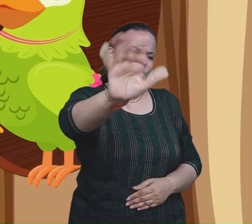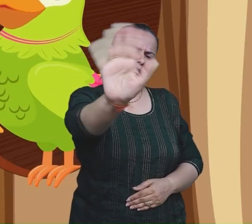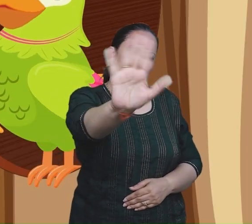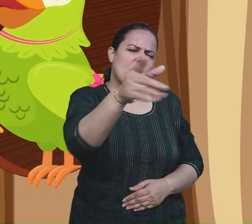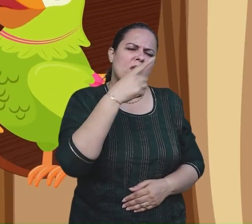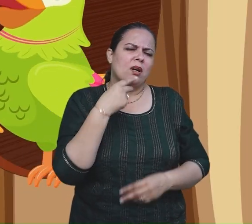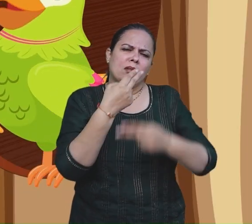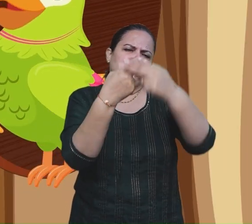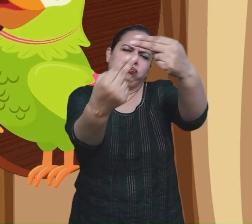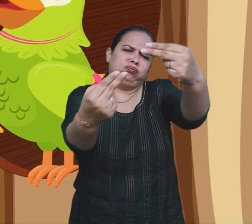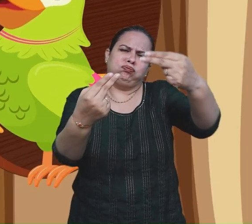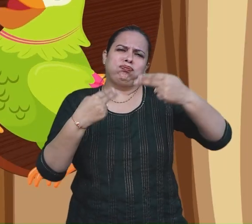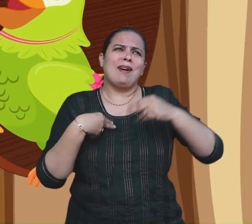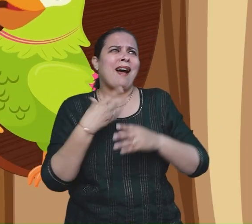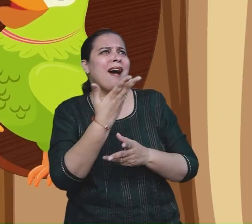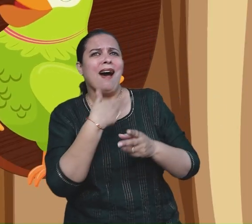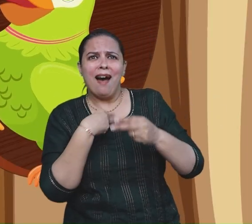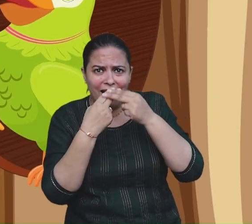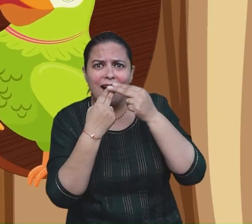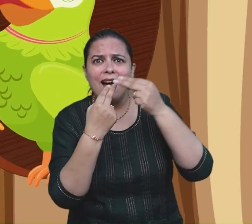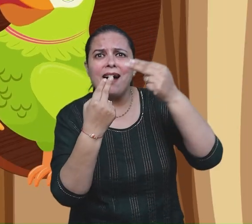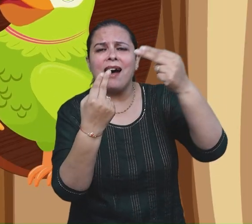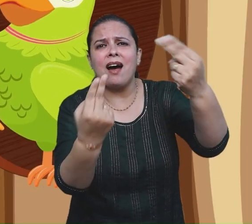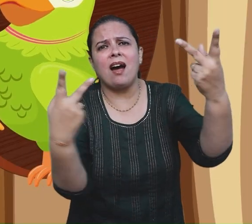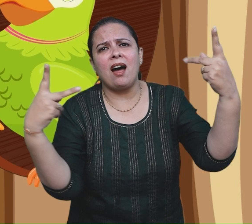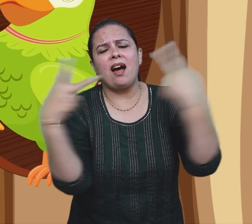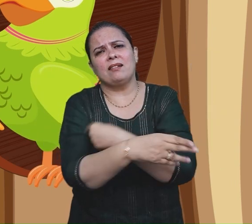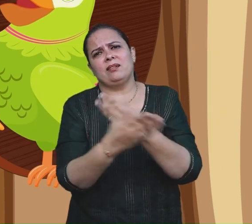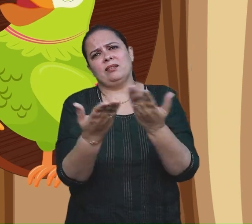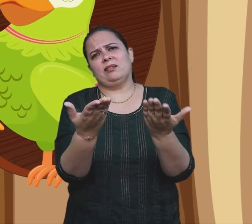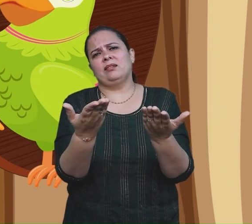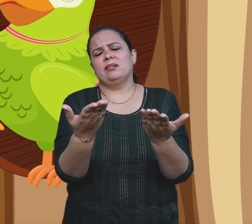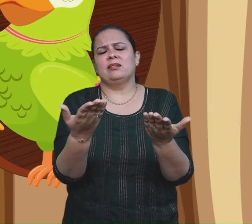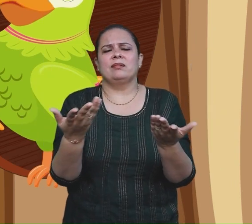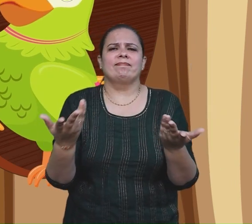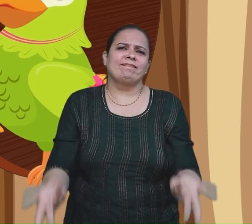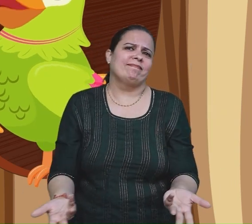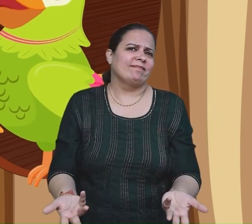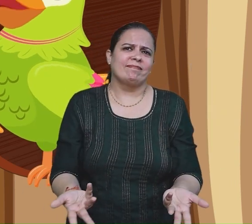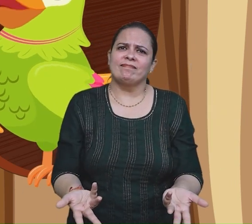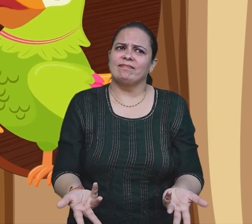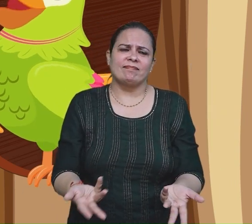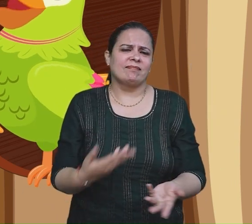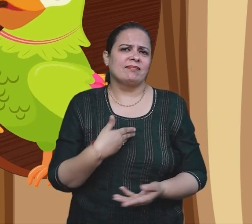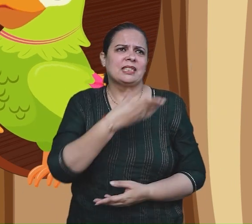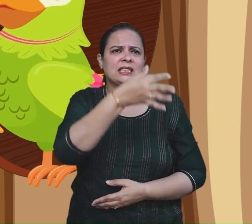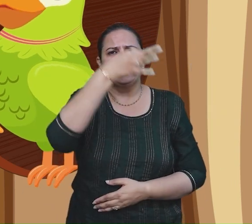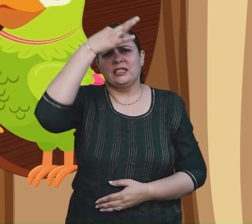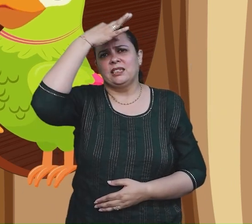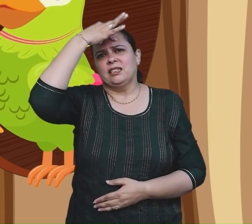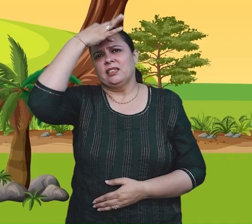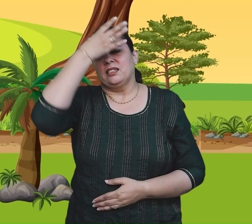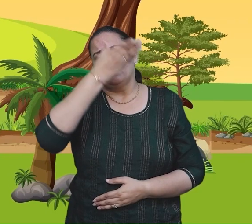है। ये तो मेरी पूरी बात सुने बिना ही उड़ गया, उफ क्या करूँ मैं इसका।